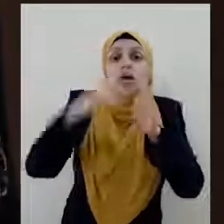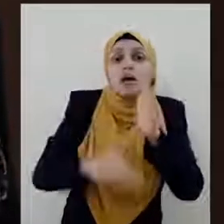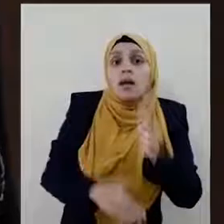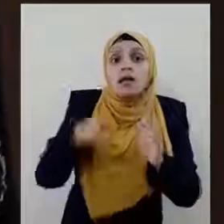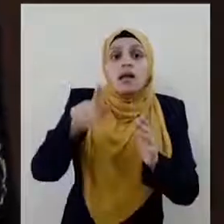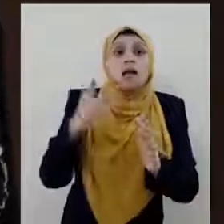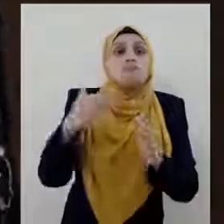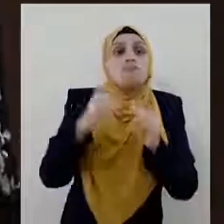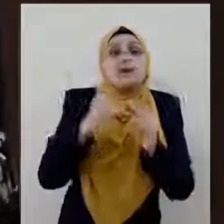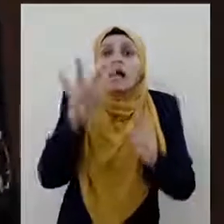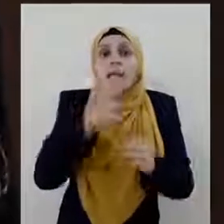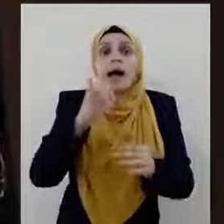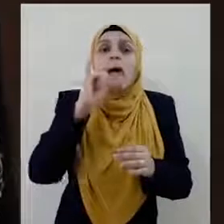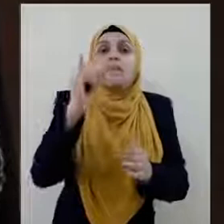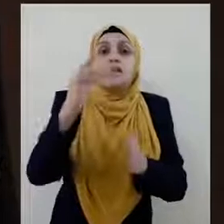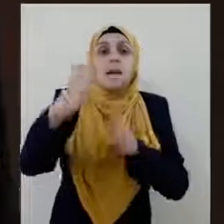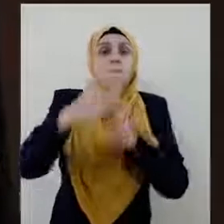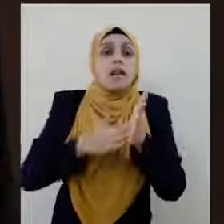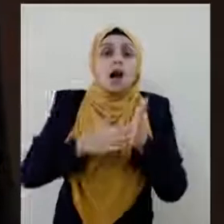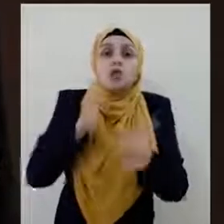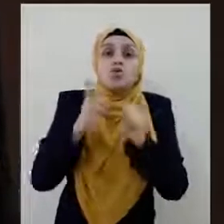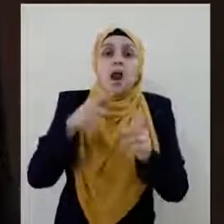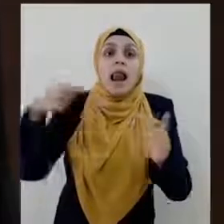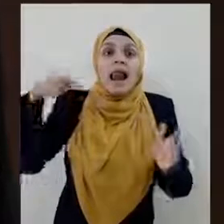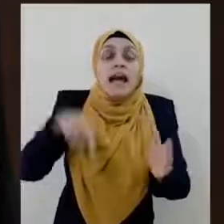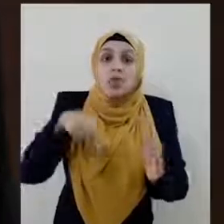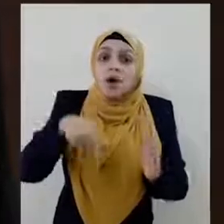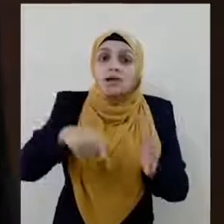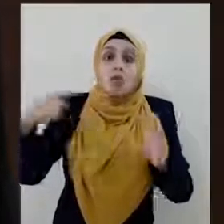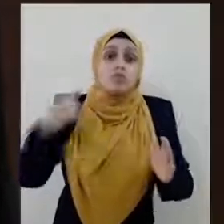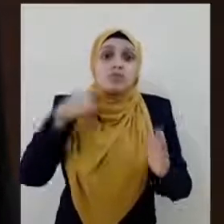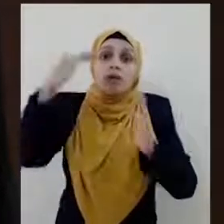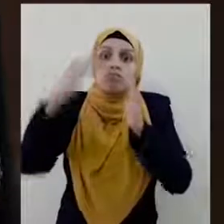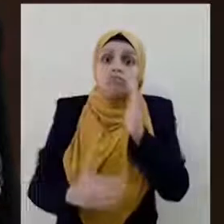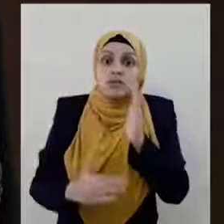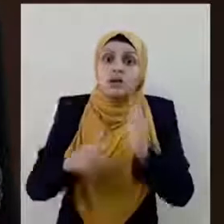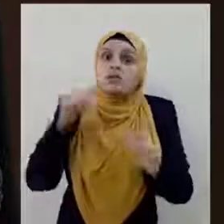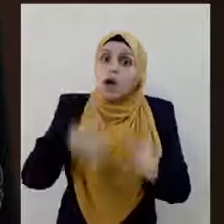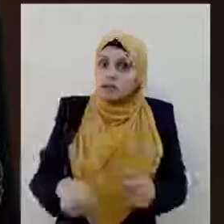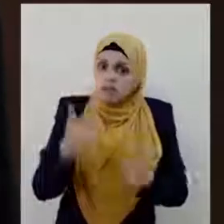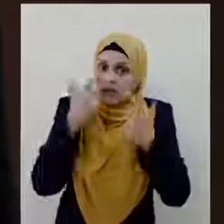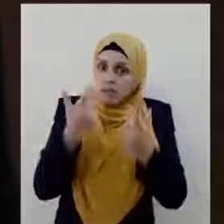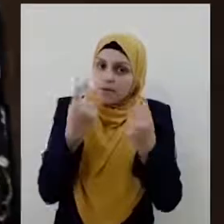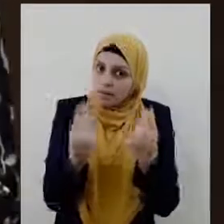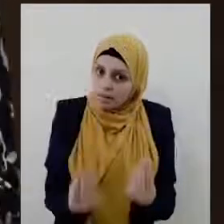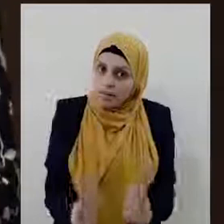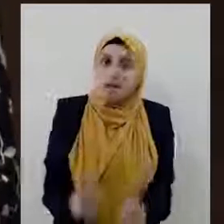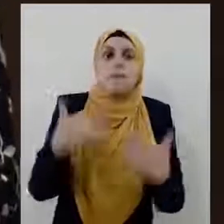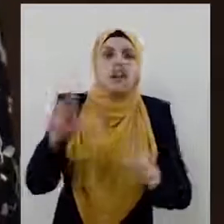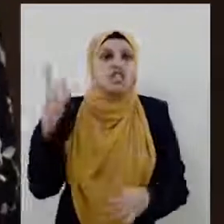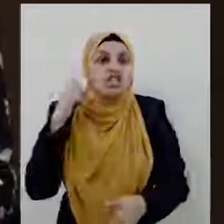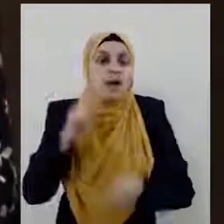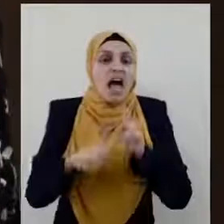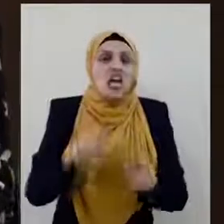2% وما يقارب أو ما يوازي 50 مليار دولار لحد دلوقتي خسائر. معنى كده إيه؟ استهدى بالله،